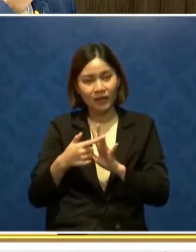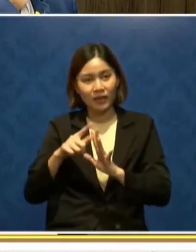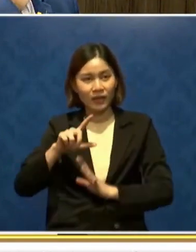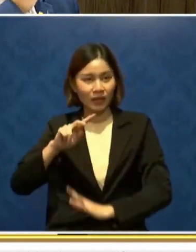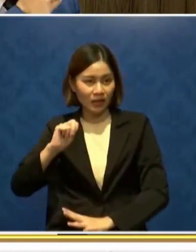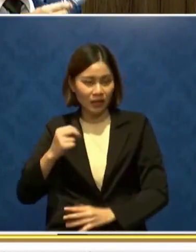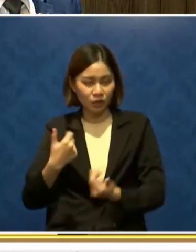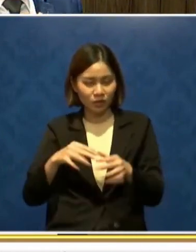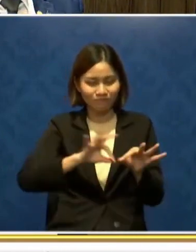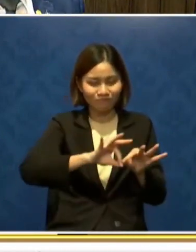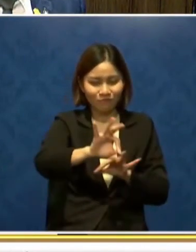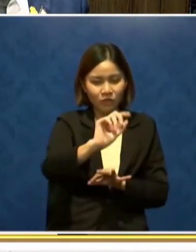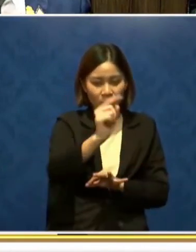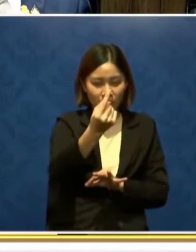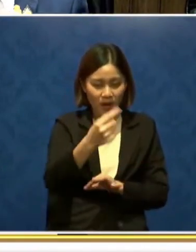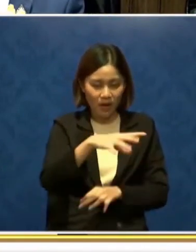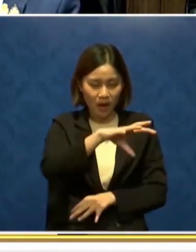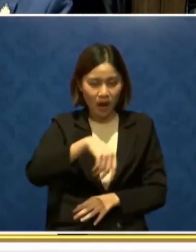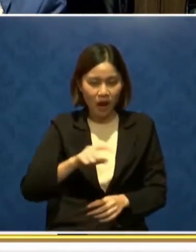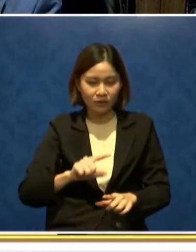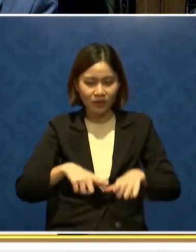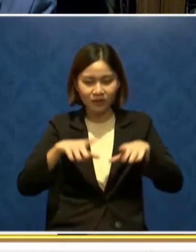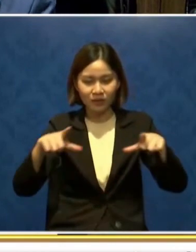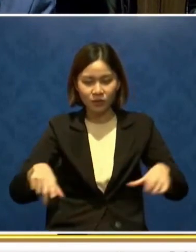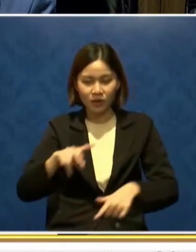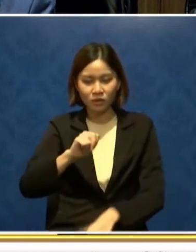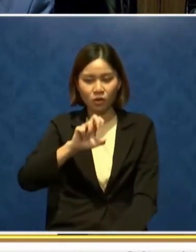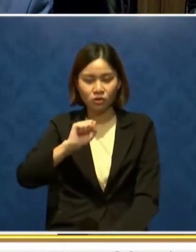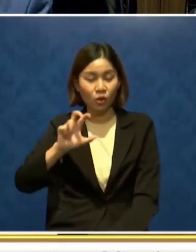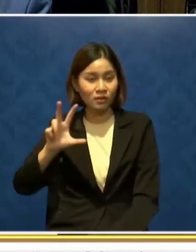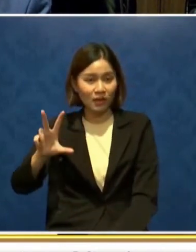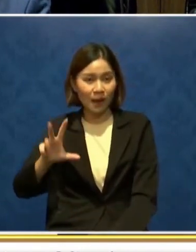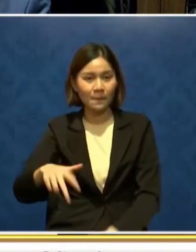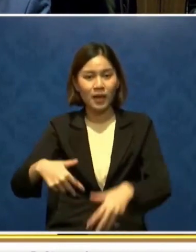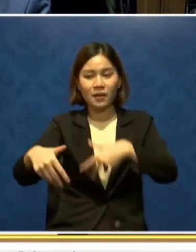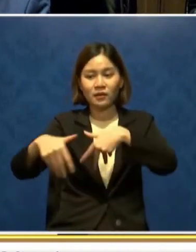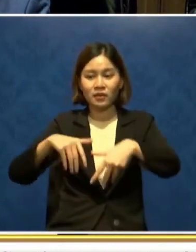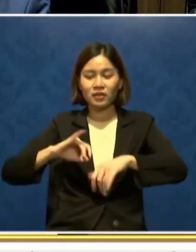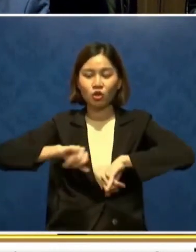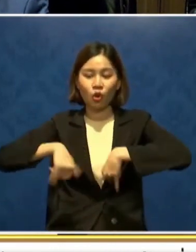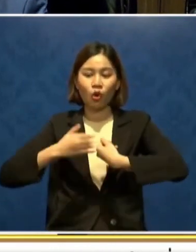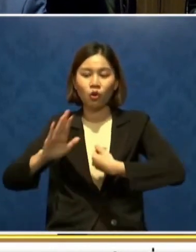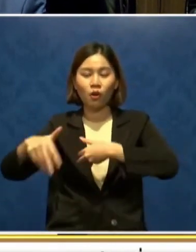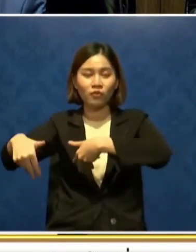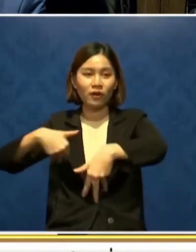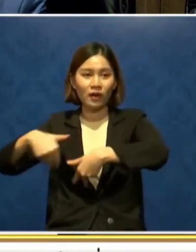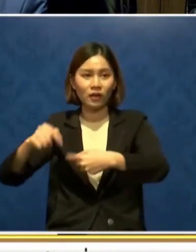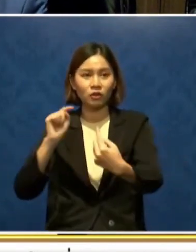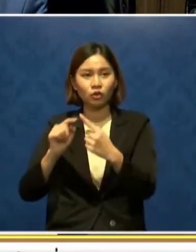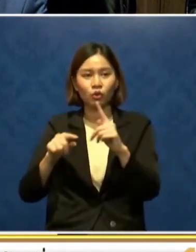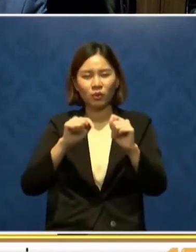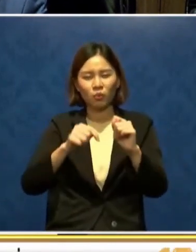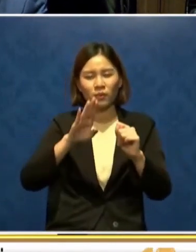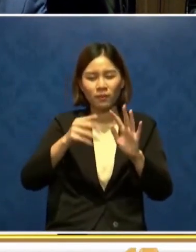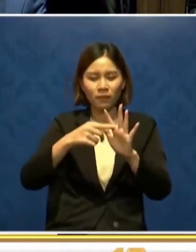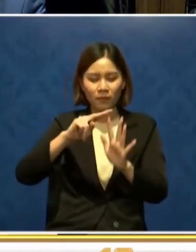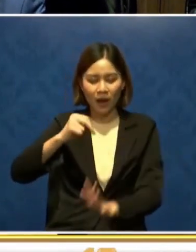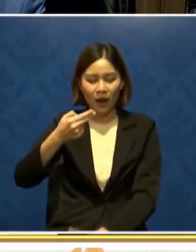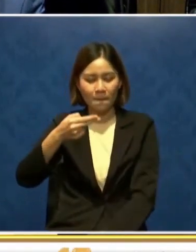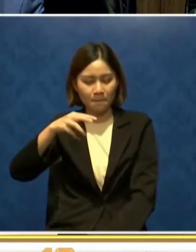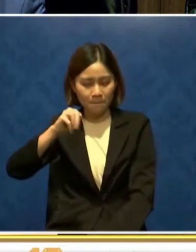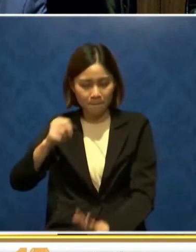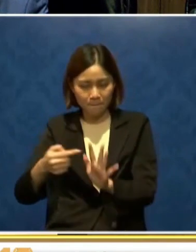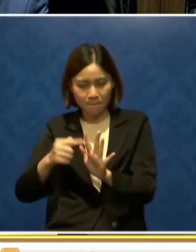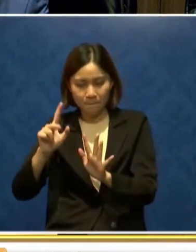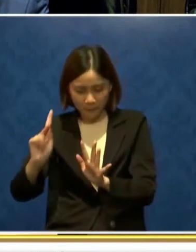ชายเลนกันใหม่ไปร่วมเอาที่ที่นศ 3ที่โฉนดของพี่น้องประชาชนโดยเฉพาะพี่น้องชาวตำบลบางหมากพี่น้องชาว